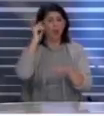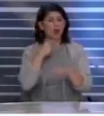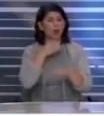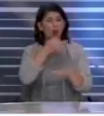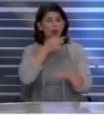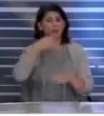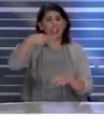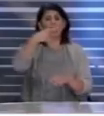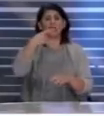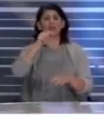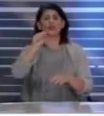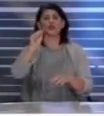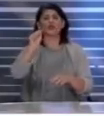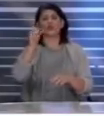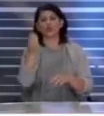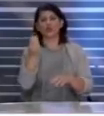εδώ